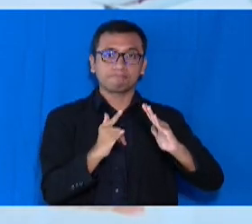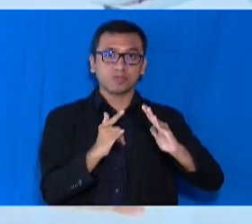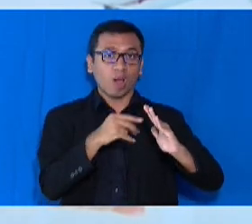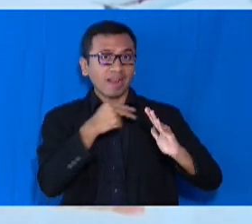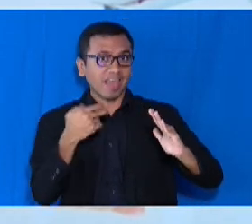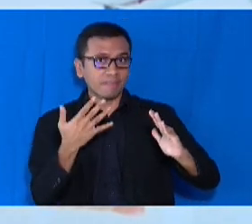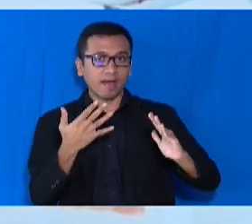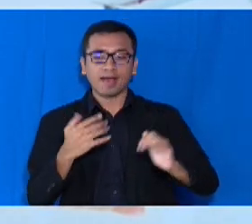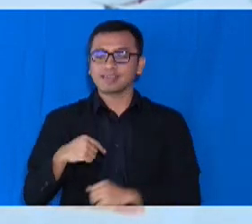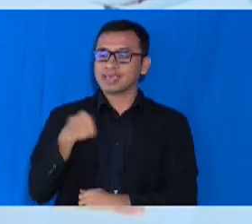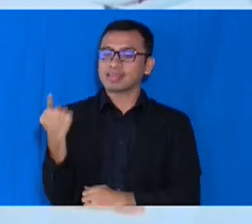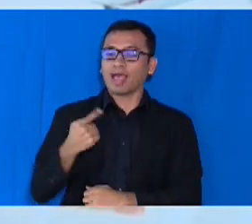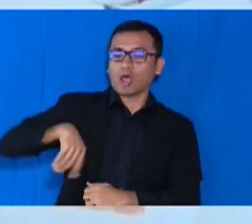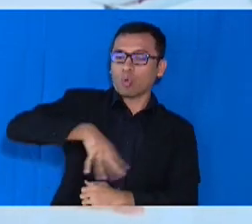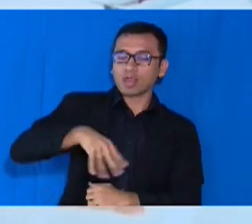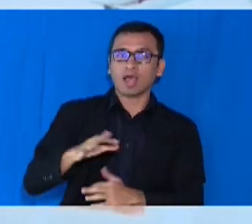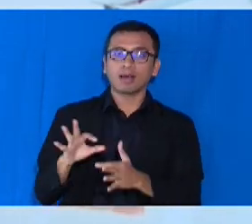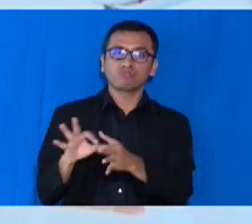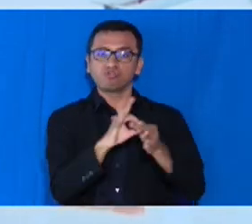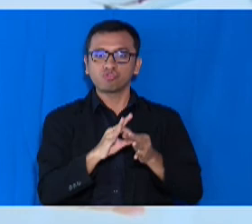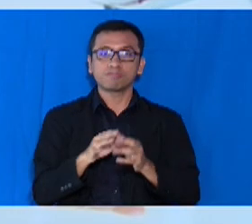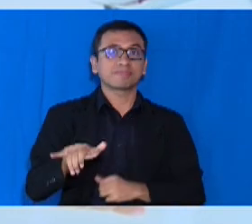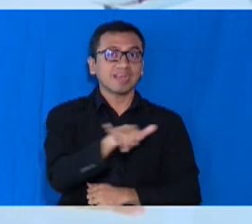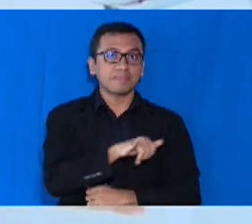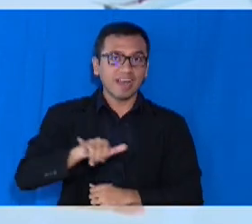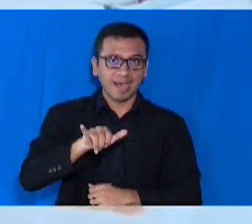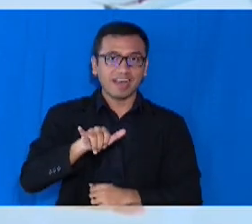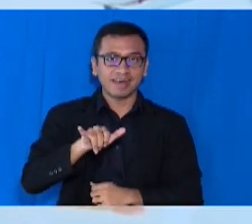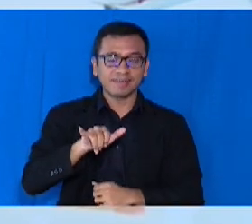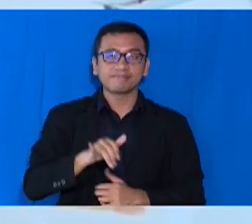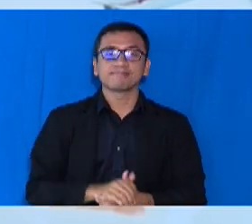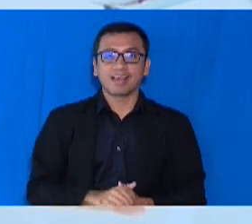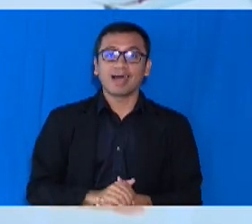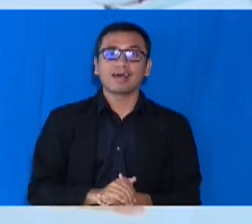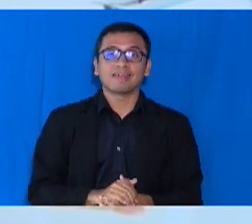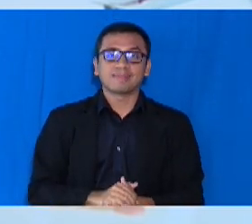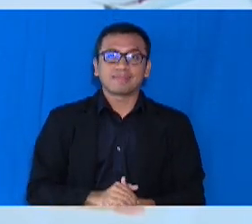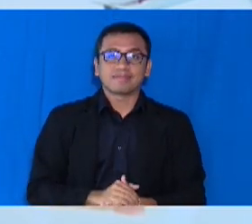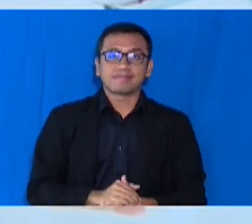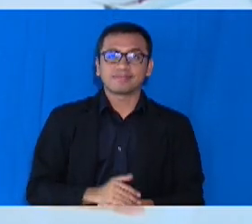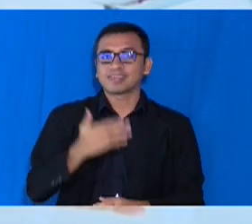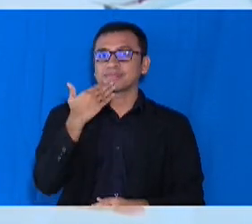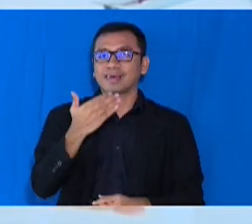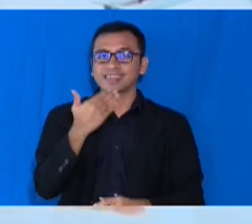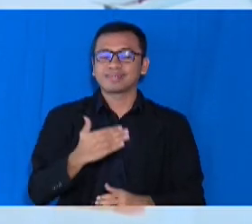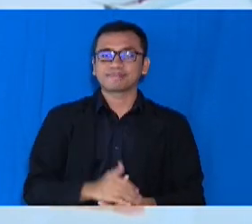di dalam keluarga menjadi stay home menyenangkan. Terima kasih.